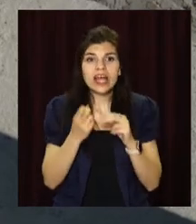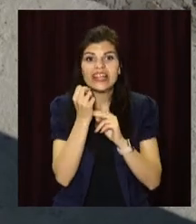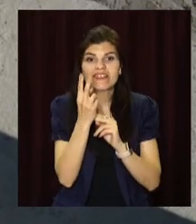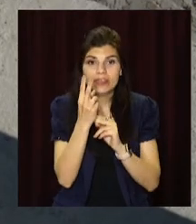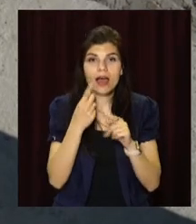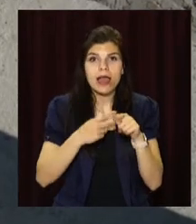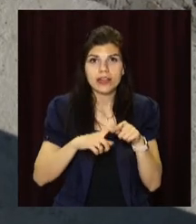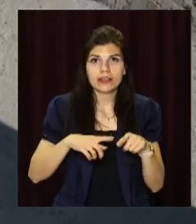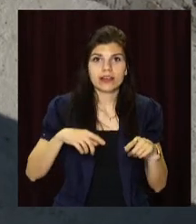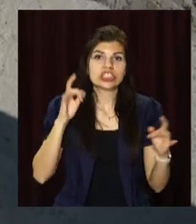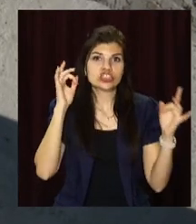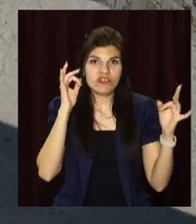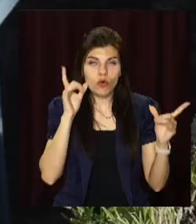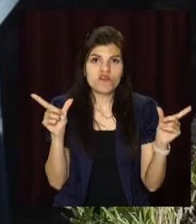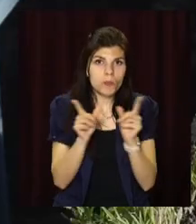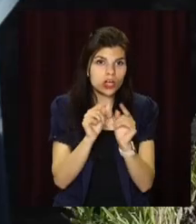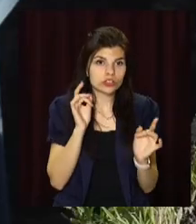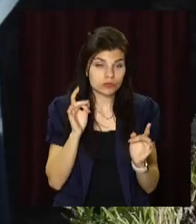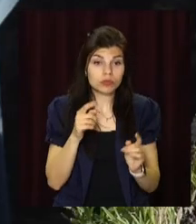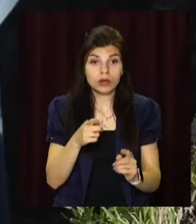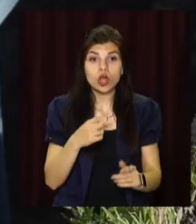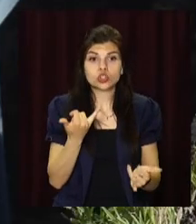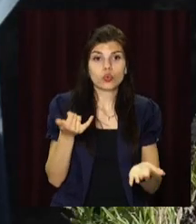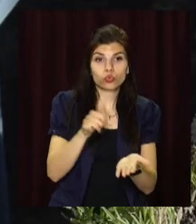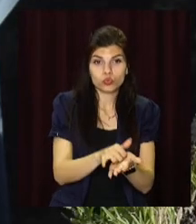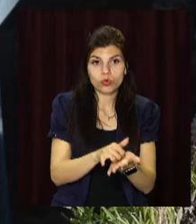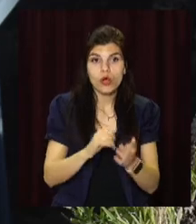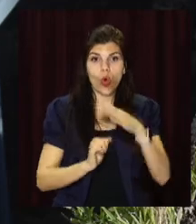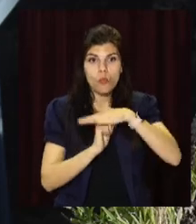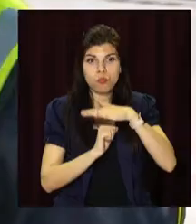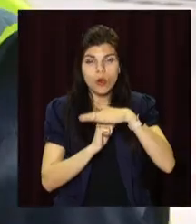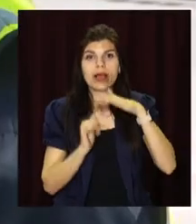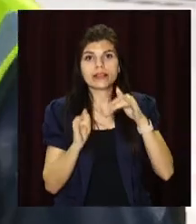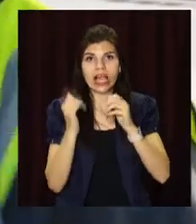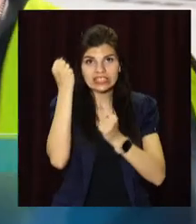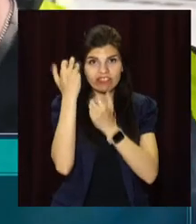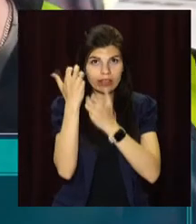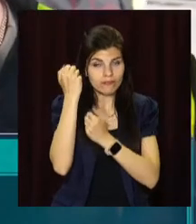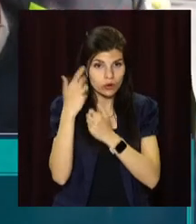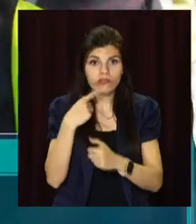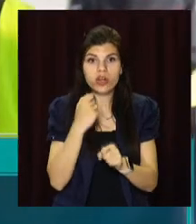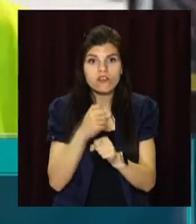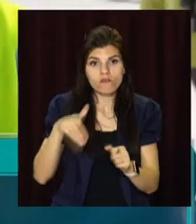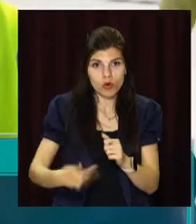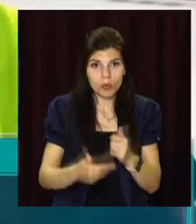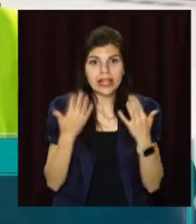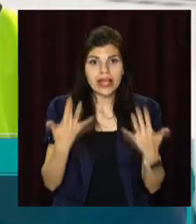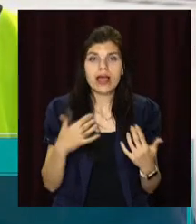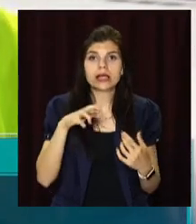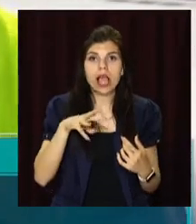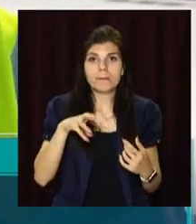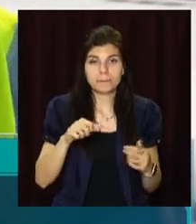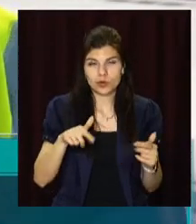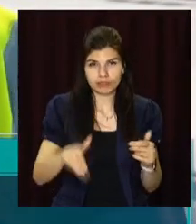– пішохідних із звуковим супроводом. Зараз встановлюють опори для світлофорів. На даний момент зробили, викопали кілька ямок